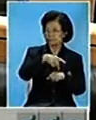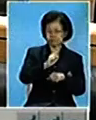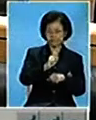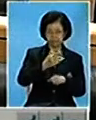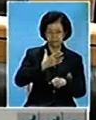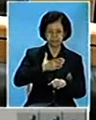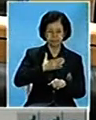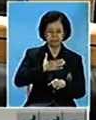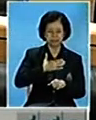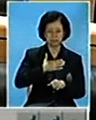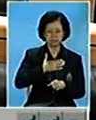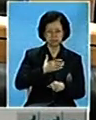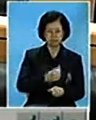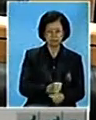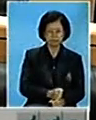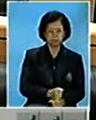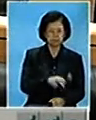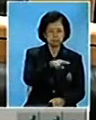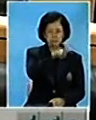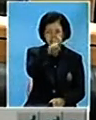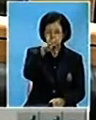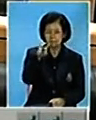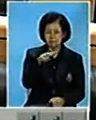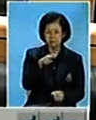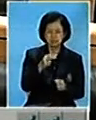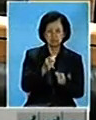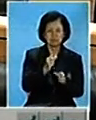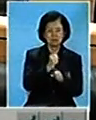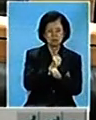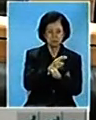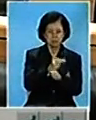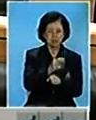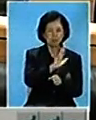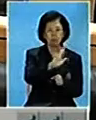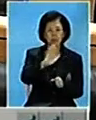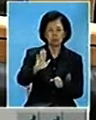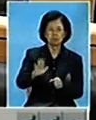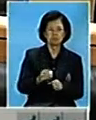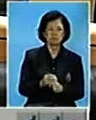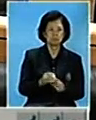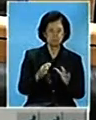ผมดูรายงานของท่านนะครับในเรื่องของ